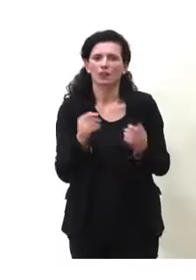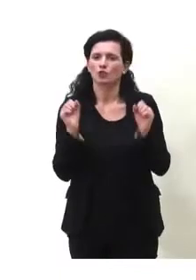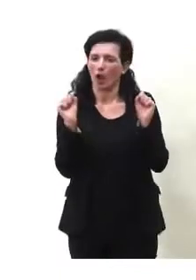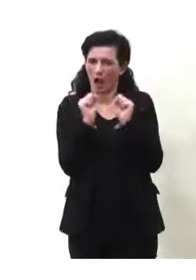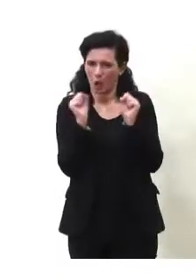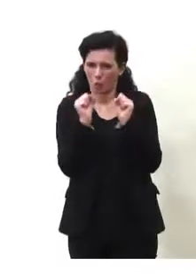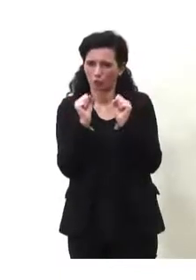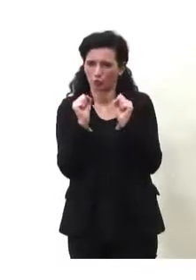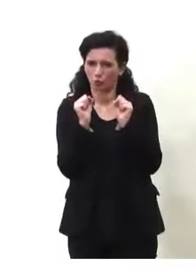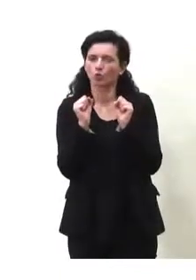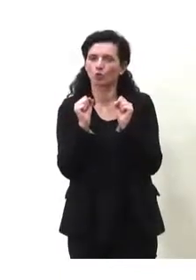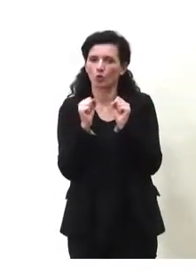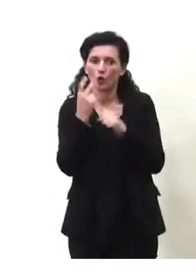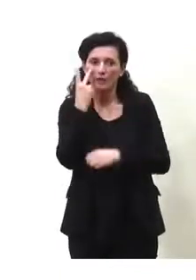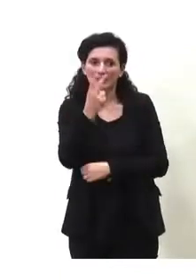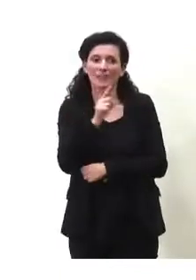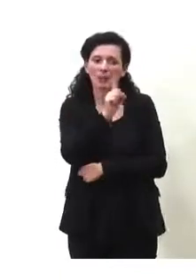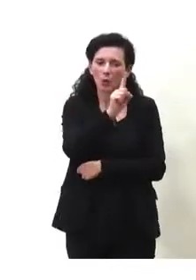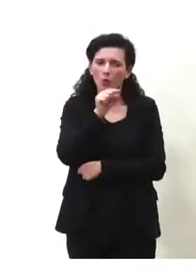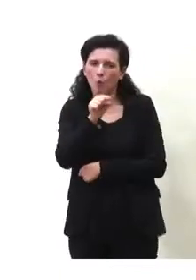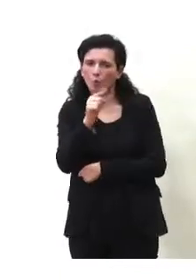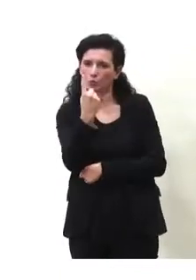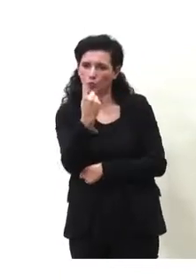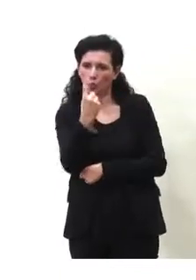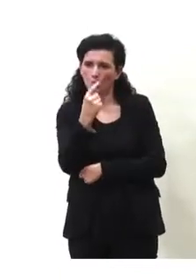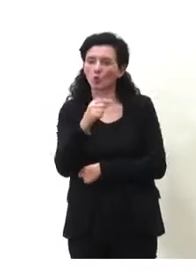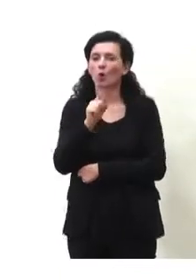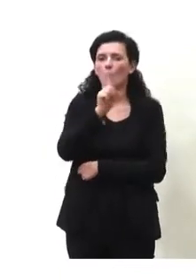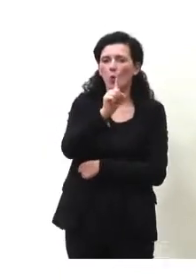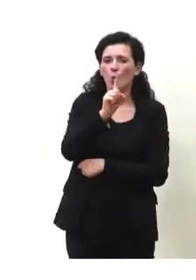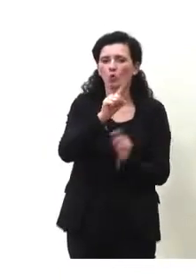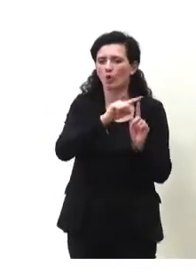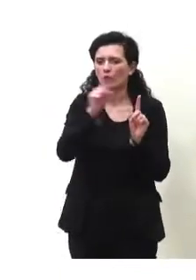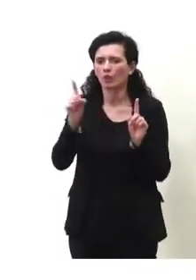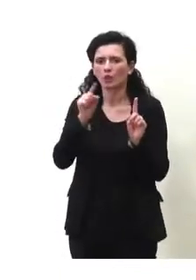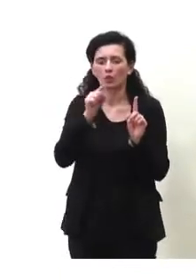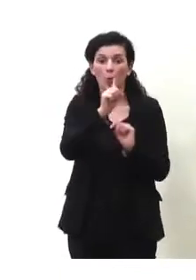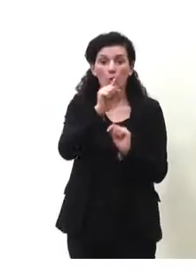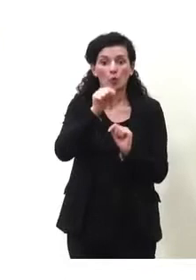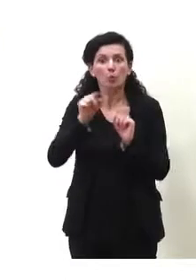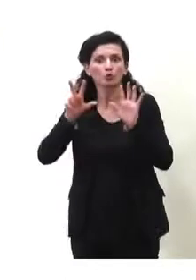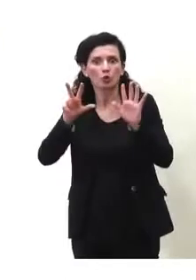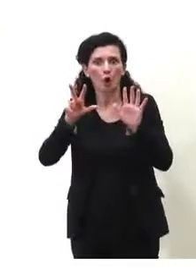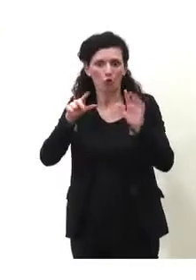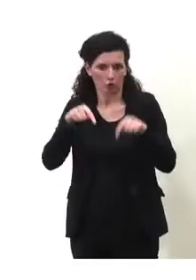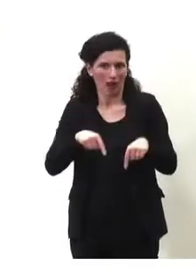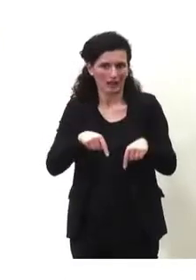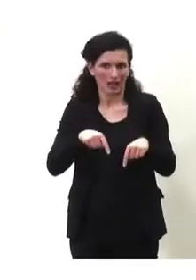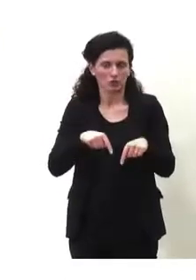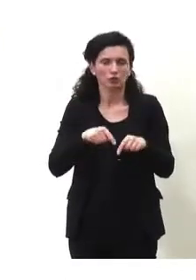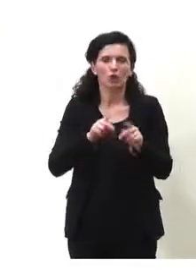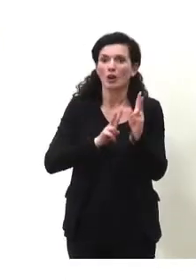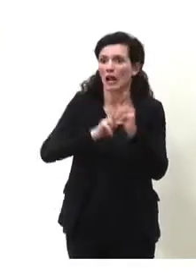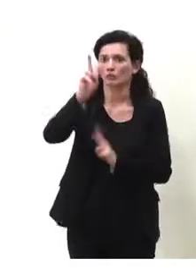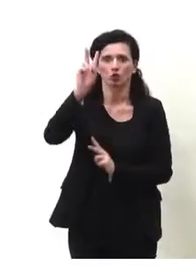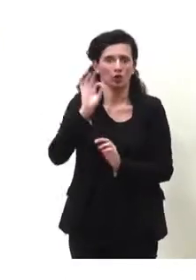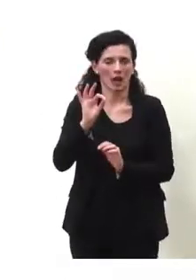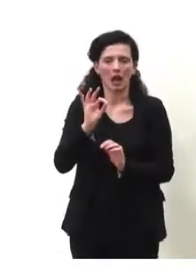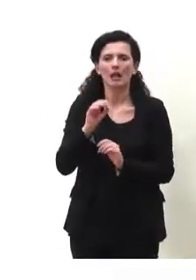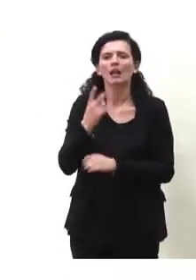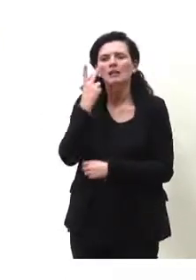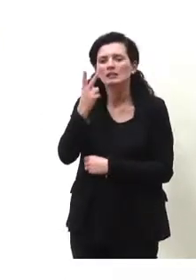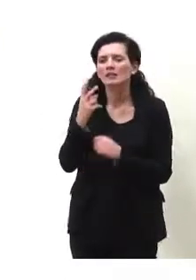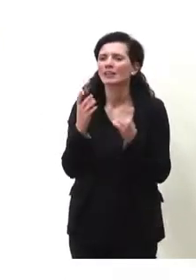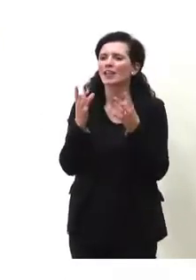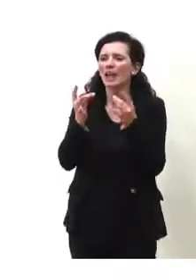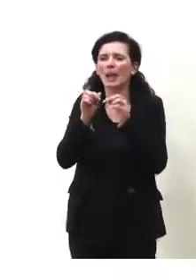RT è passato da 1.1 a 1.8 a livello nazionale, quando l'epidemia è guidata dalle